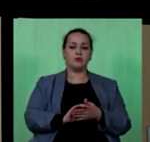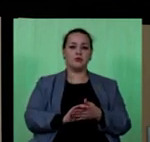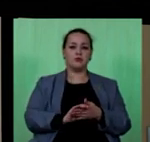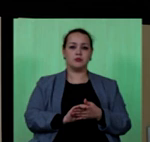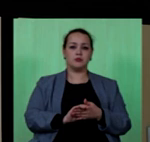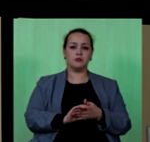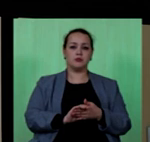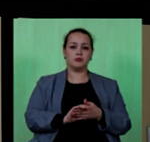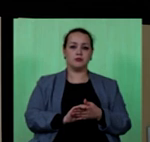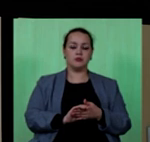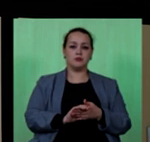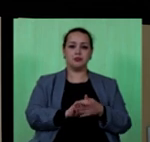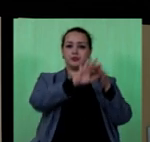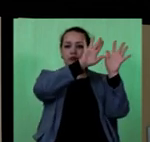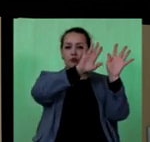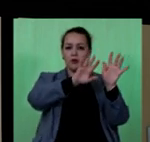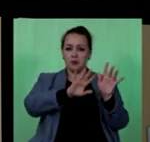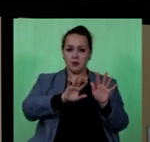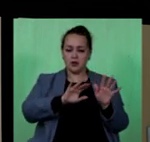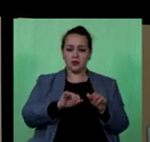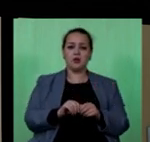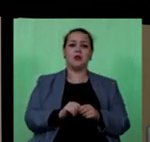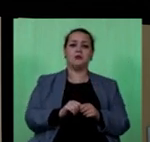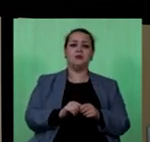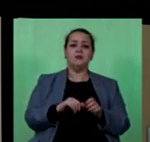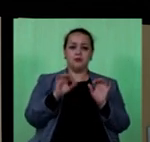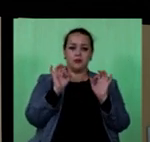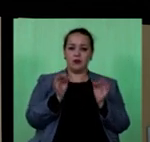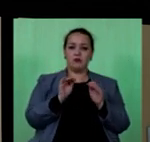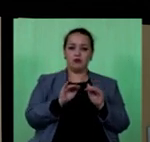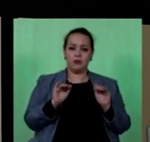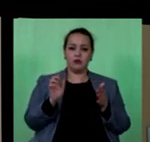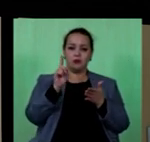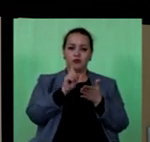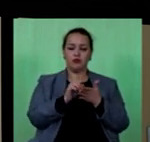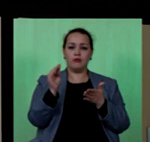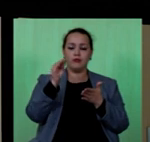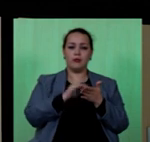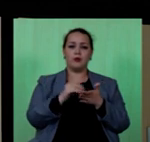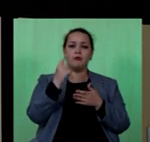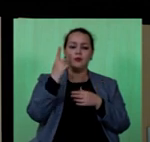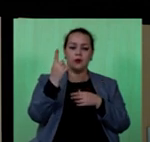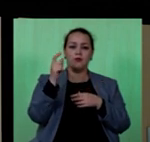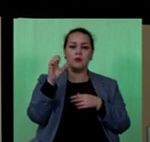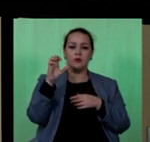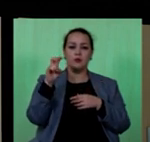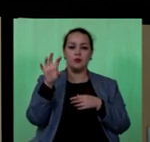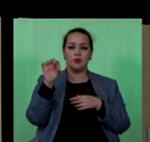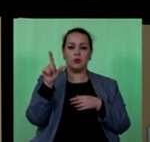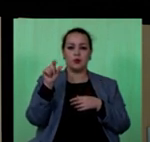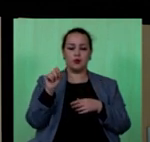метель правильно ребята мы должны ставить в первом слоге безударный гласный